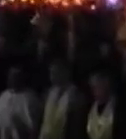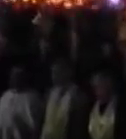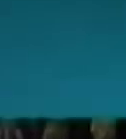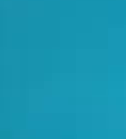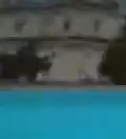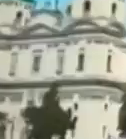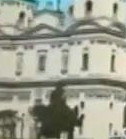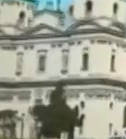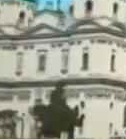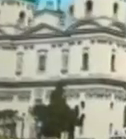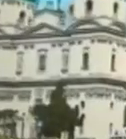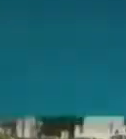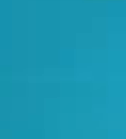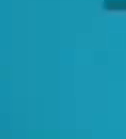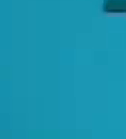Музика